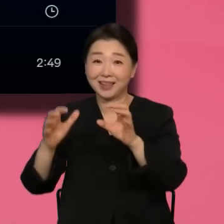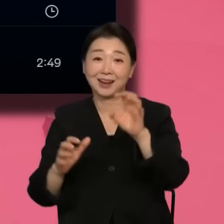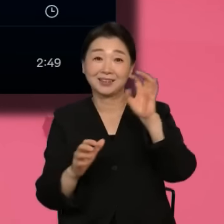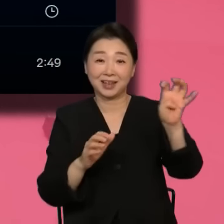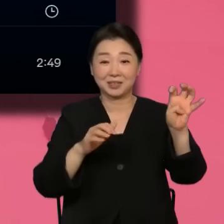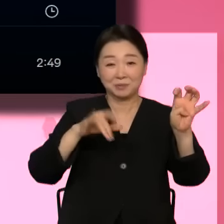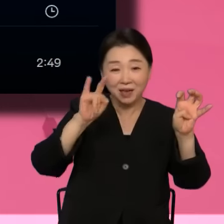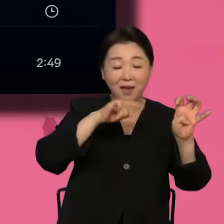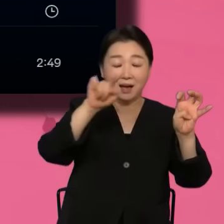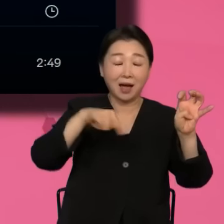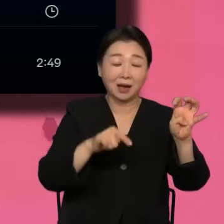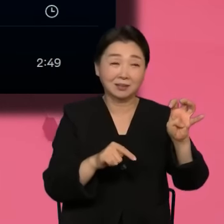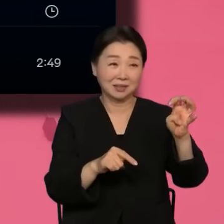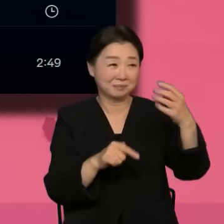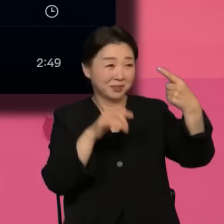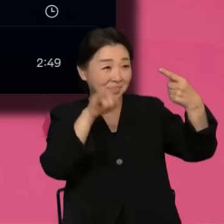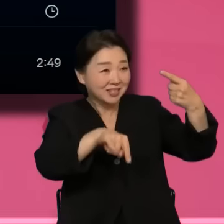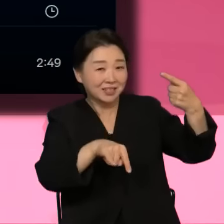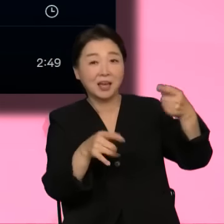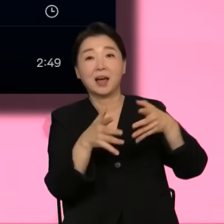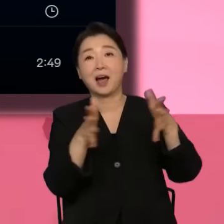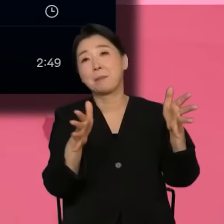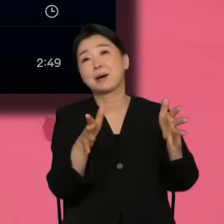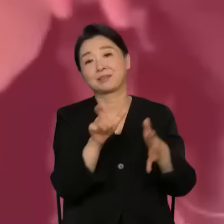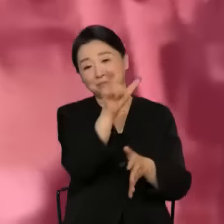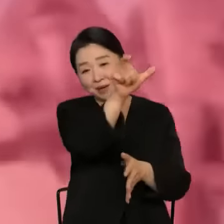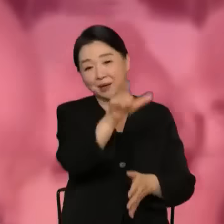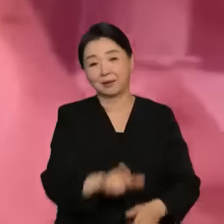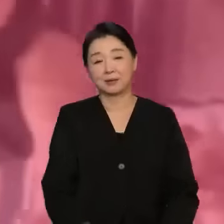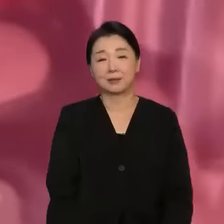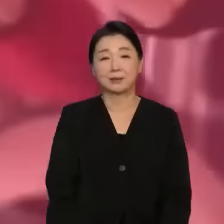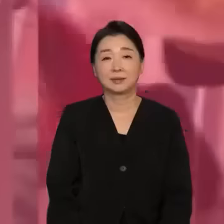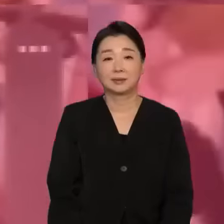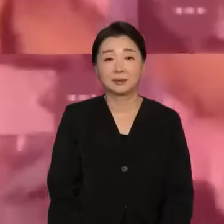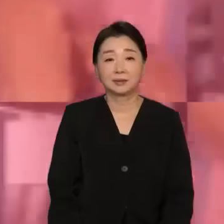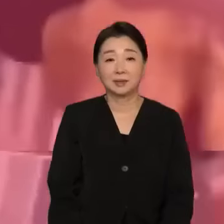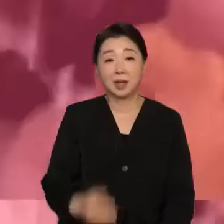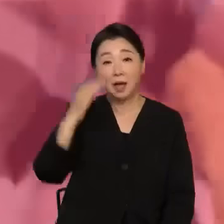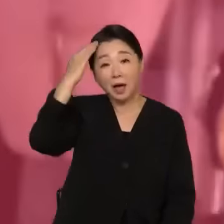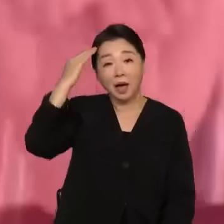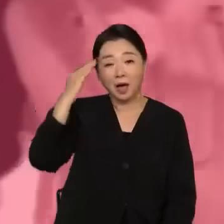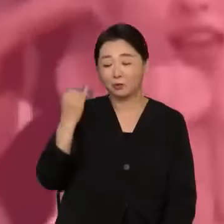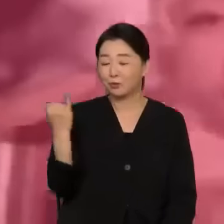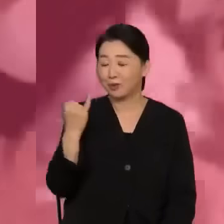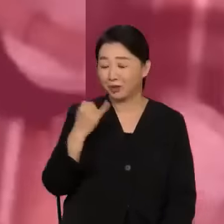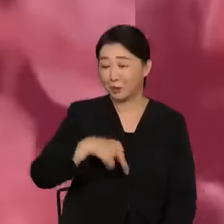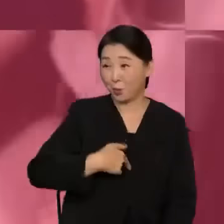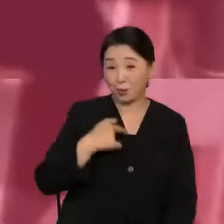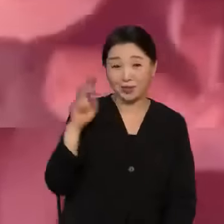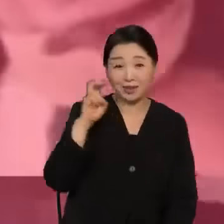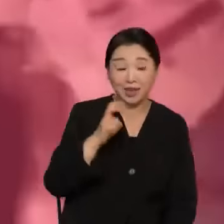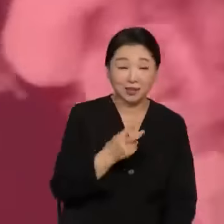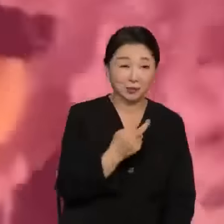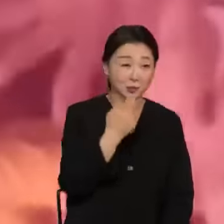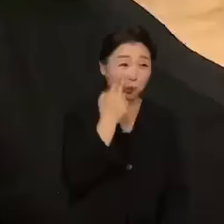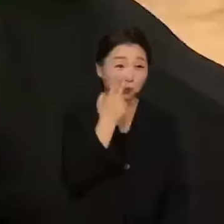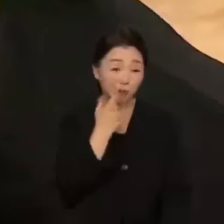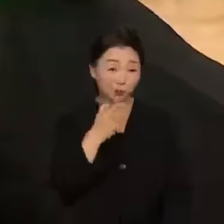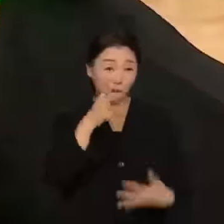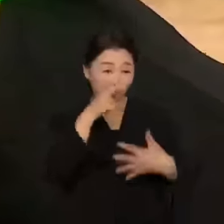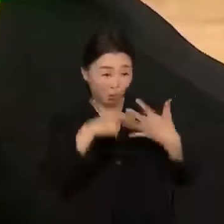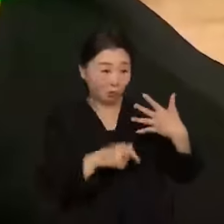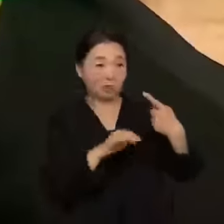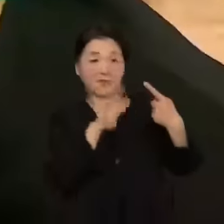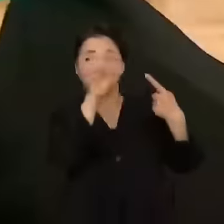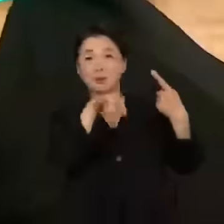스포티파이 음원차트 1위는 이 노래로 채워졌습니다. 무엇보다 우리나라 여성 솔로 가수가 미국 음원 차트에서 맨 위에